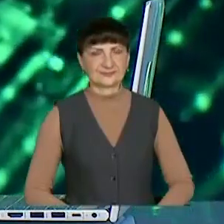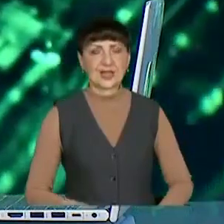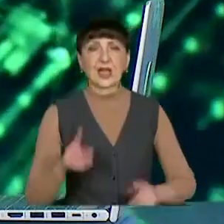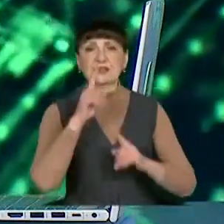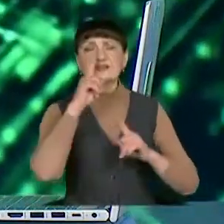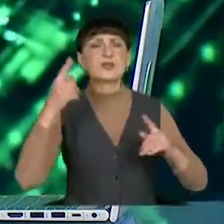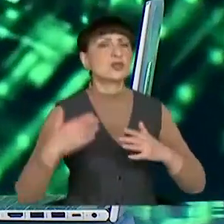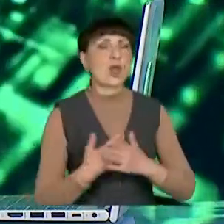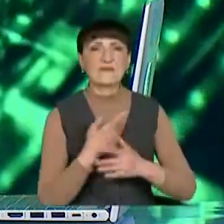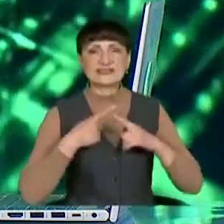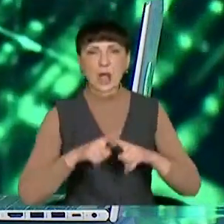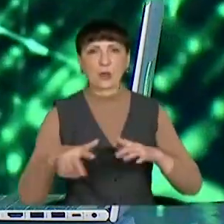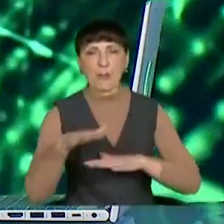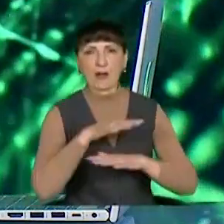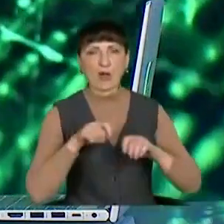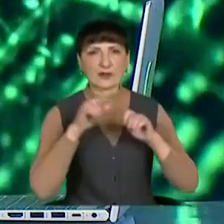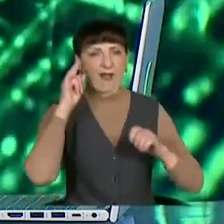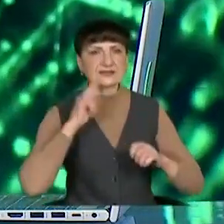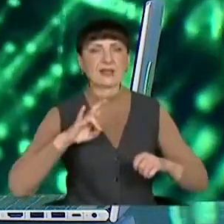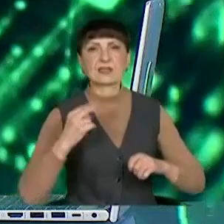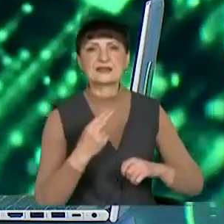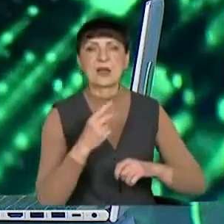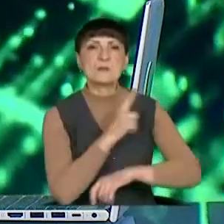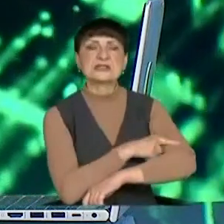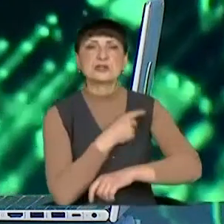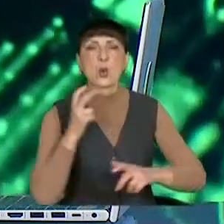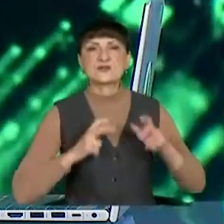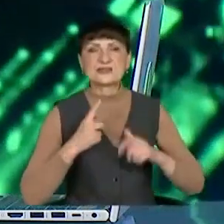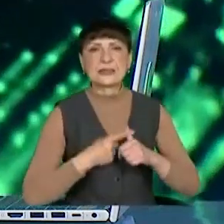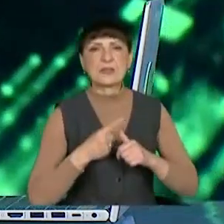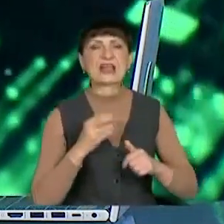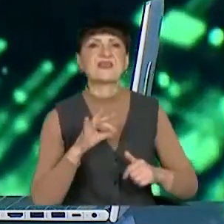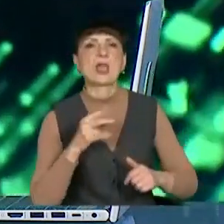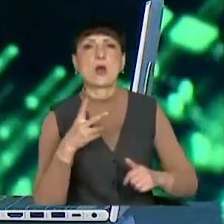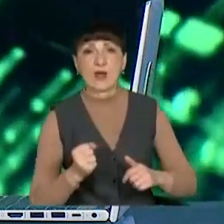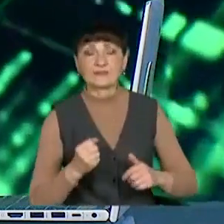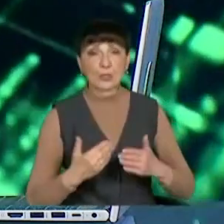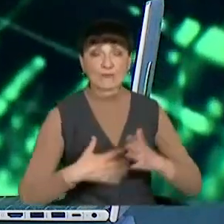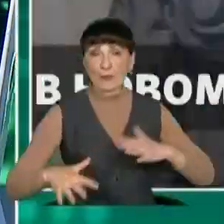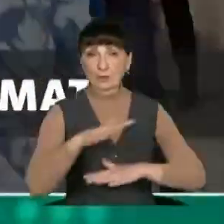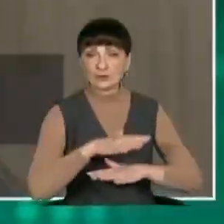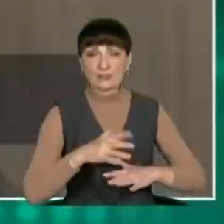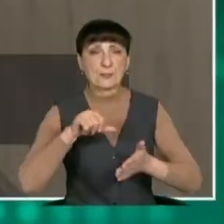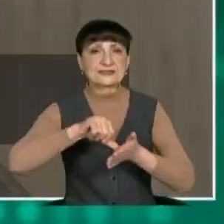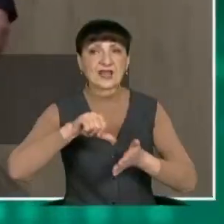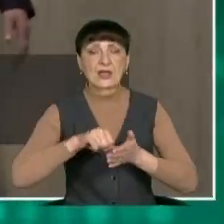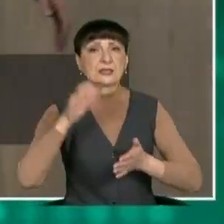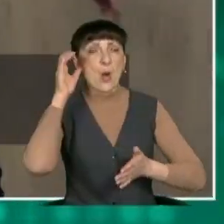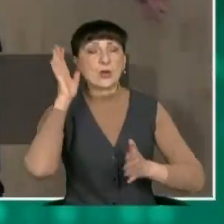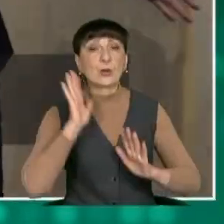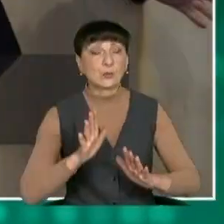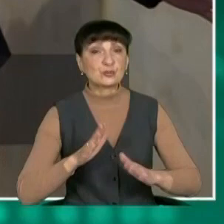Инновационный технопарк открыли в Казахском национальном медицинском университете имени Асфендиярова. На новой площадке представители науки